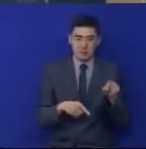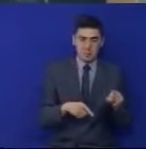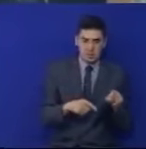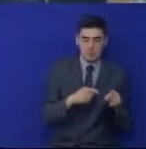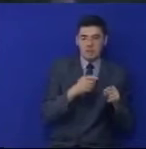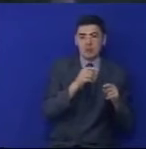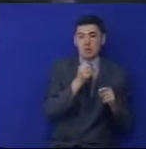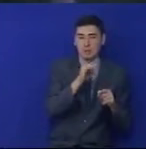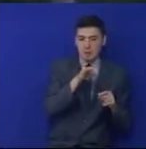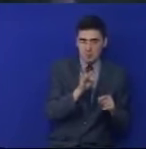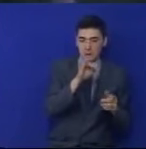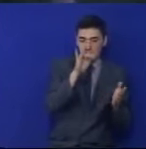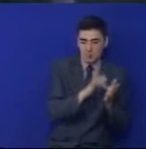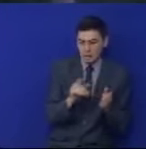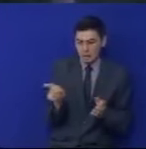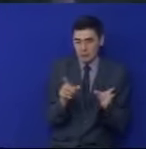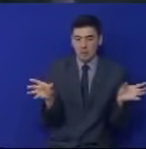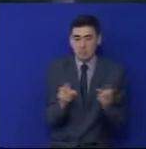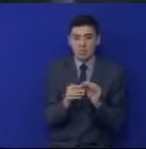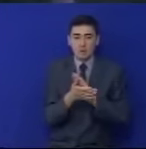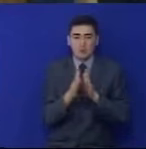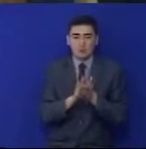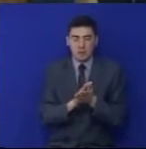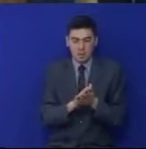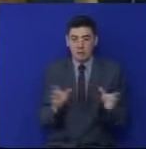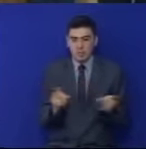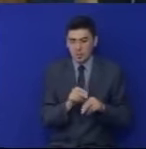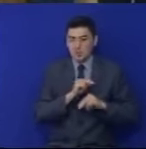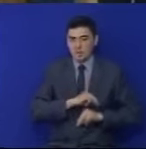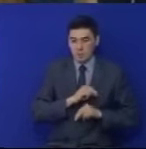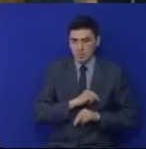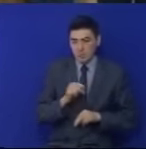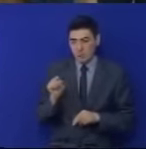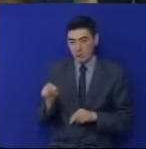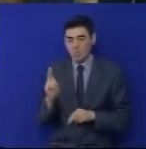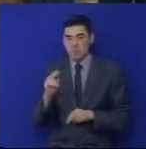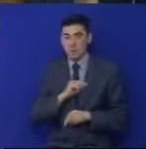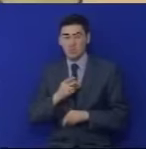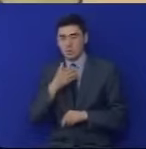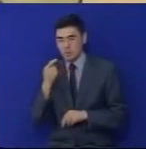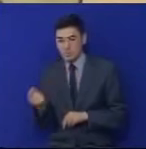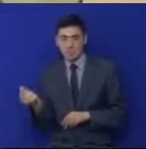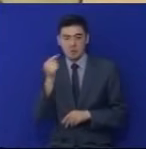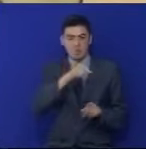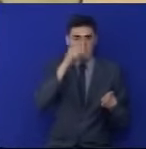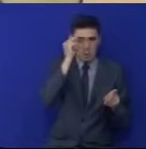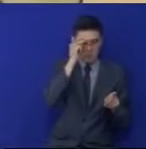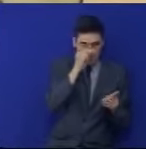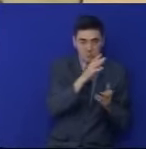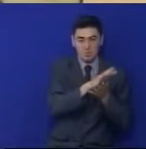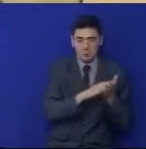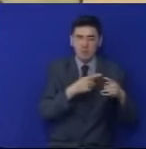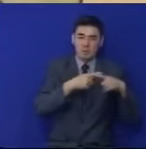В рамках этого документа желающие смогут здесь освоить профессии информационно-коммуникационных технологий. Стоит отметить, что